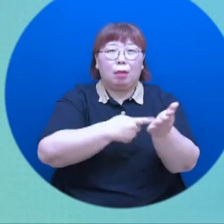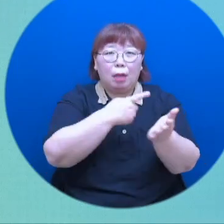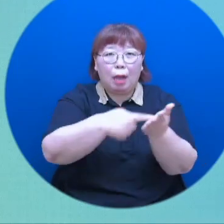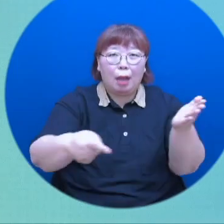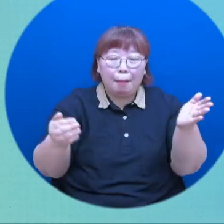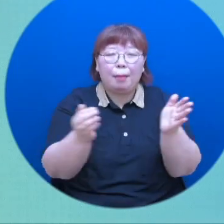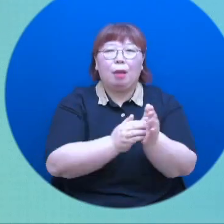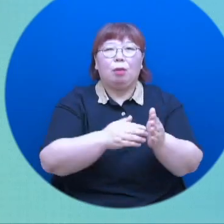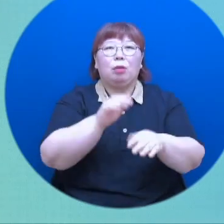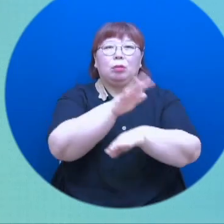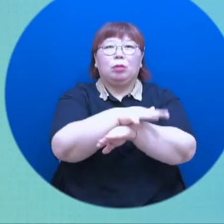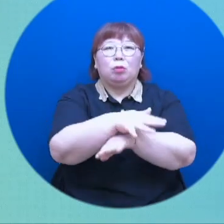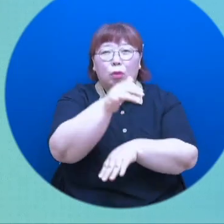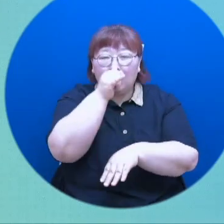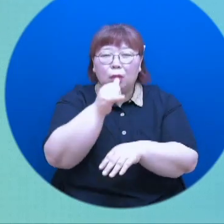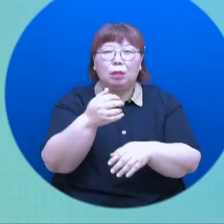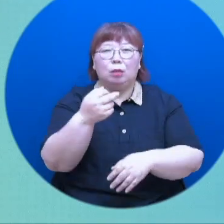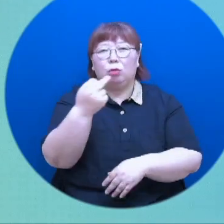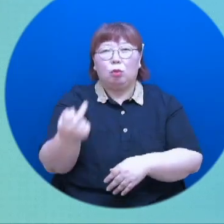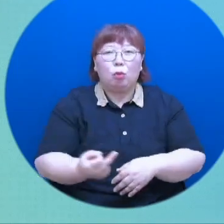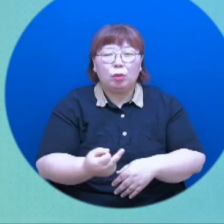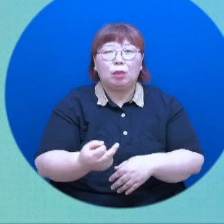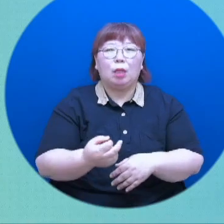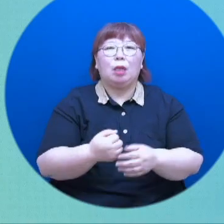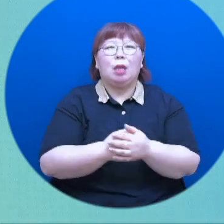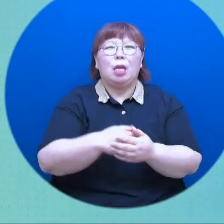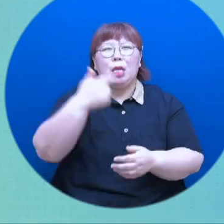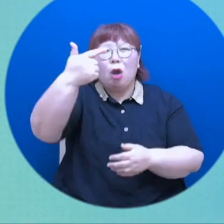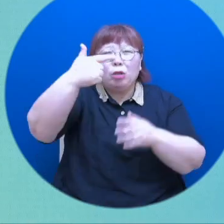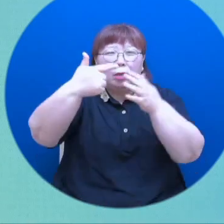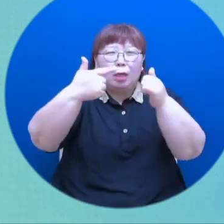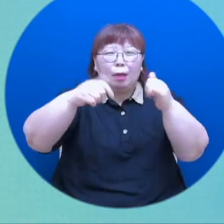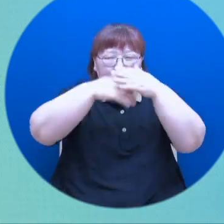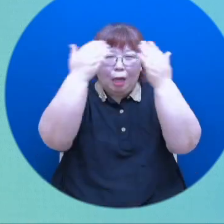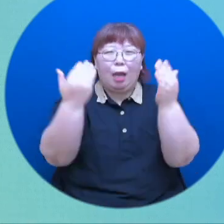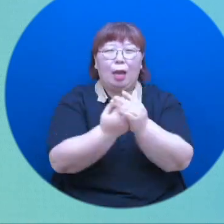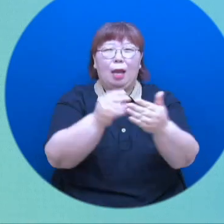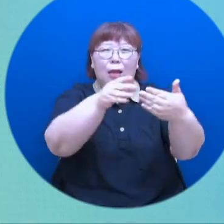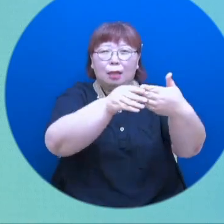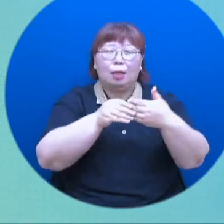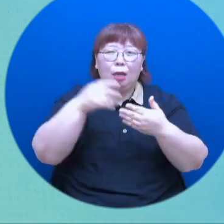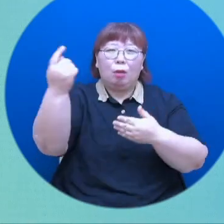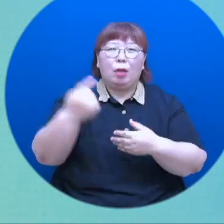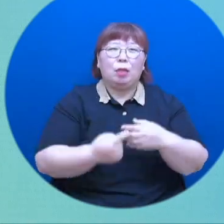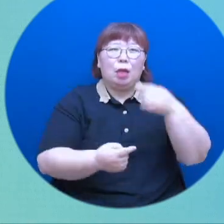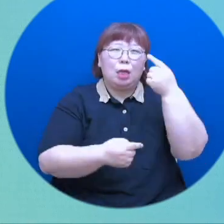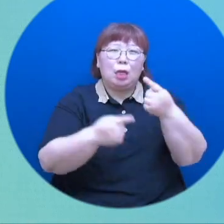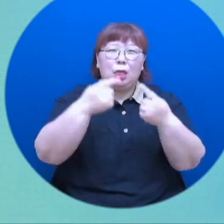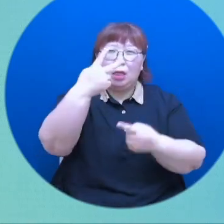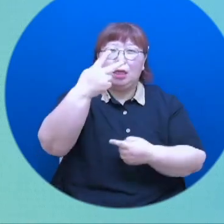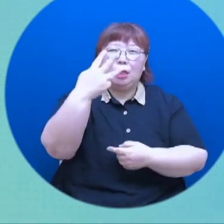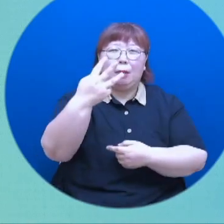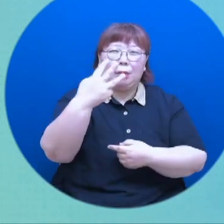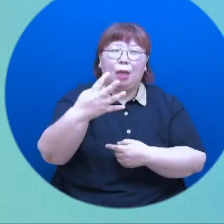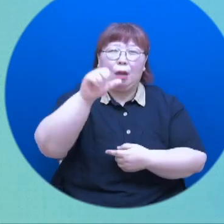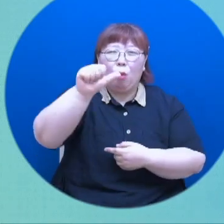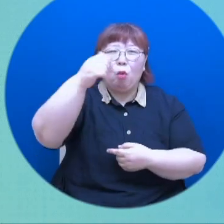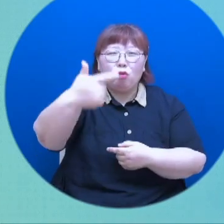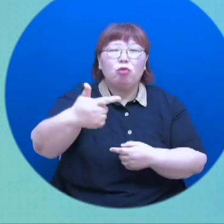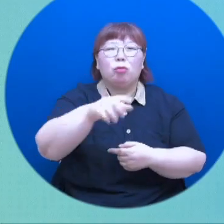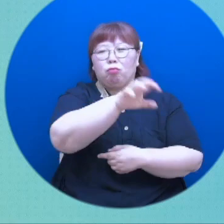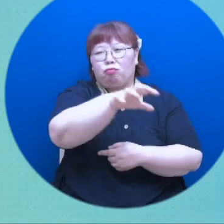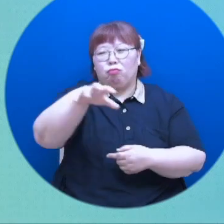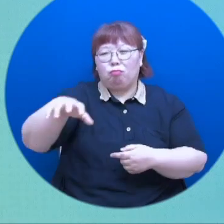그리고 시골에 있는 동생 6을 다 데려다가 1호점, 2호점, 3호점 파이프 회사를 다